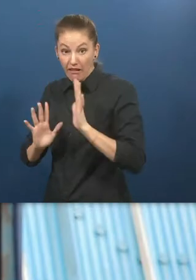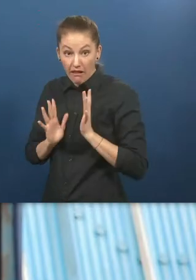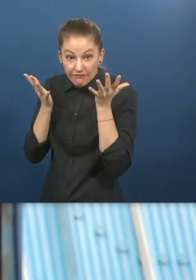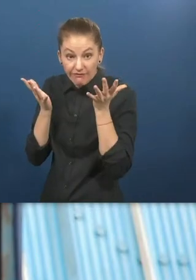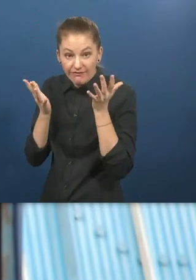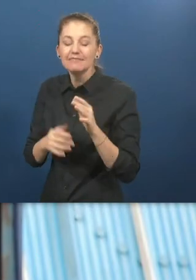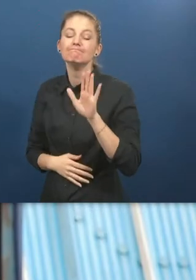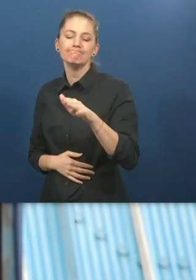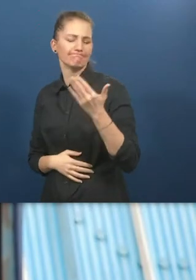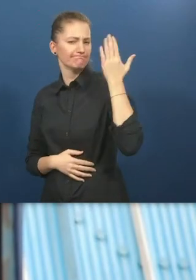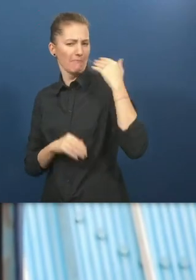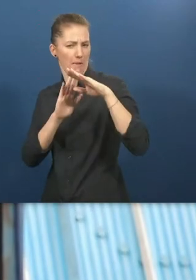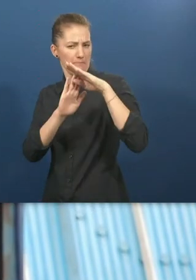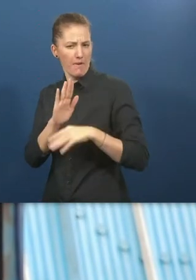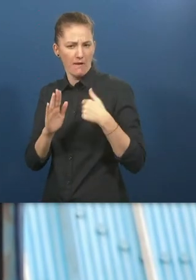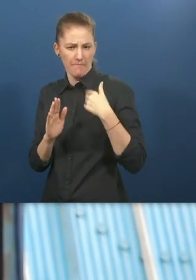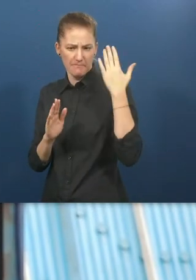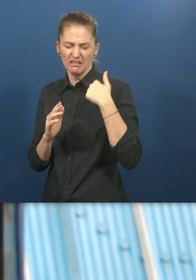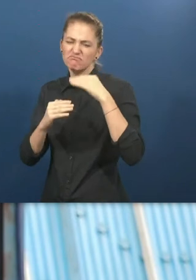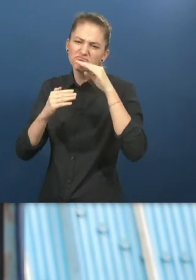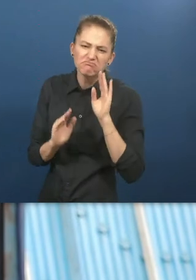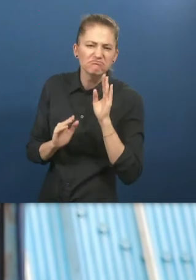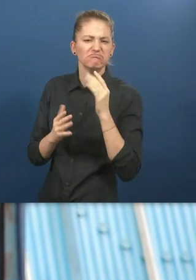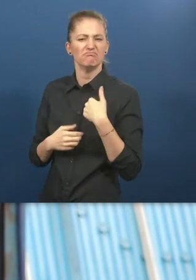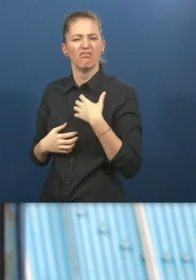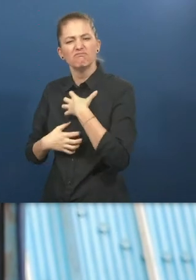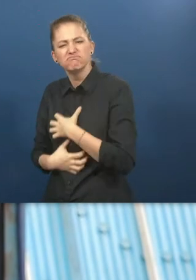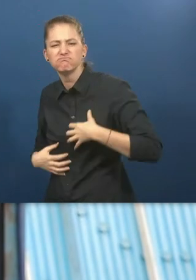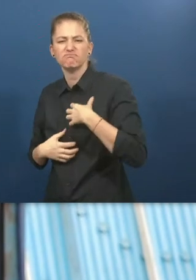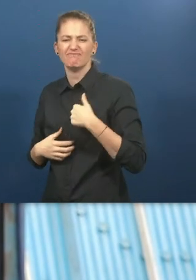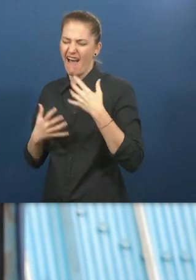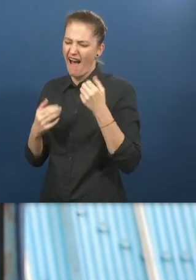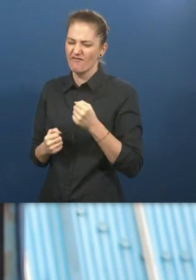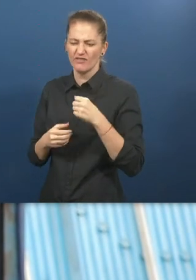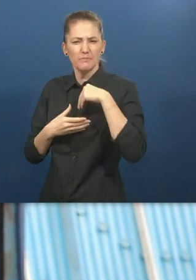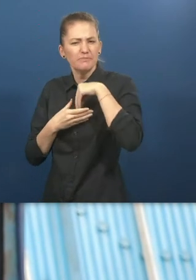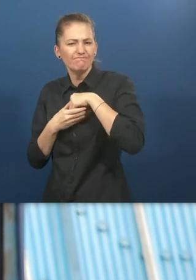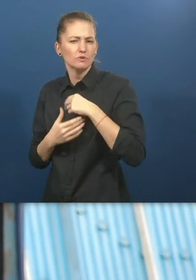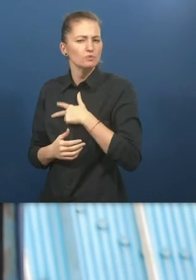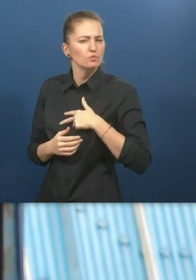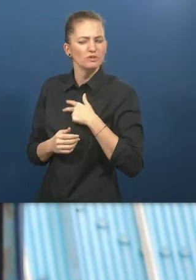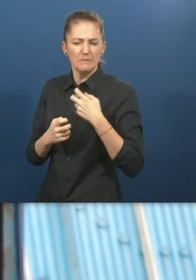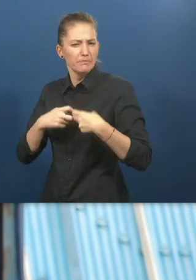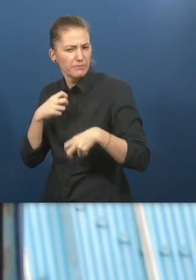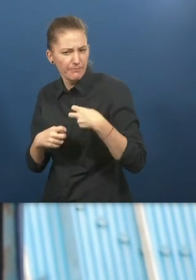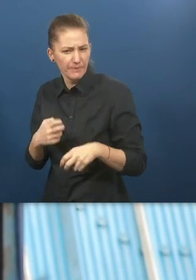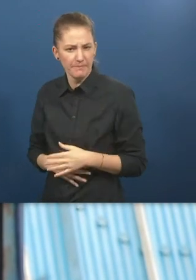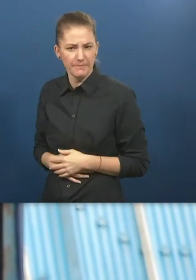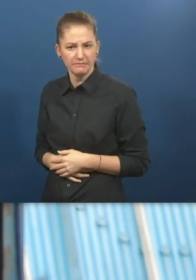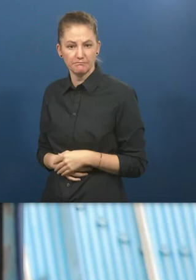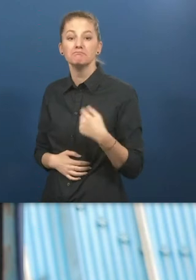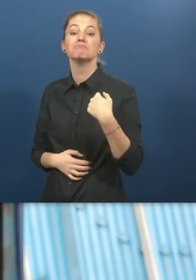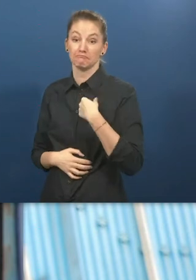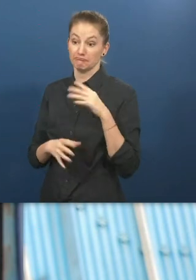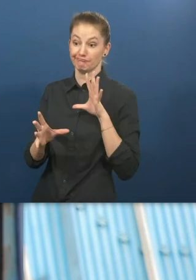چه منګه د ذهني لحاظ او د فزیکی لحاظ ډیر خیوا او من اوس کولای شو چې